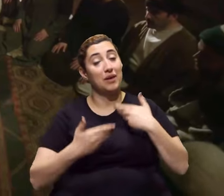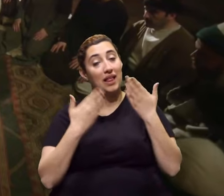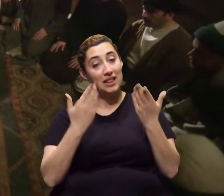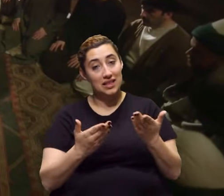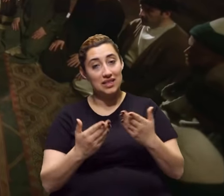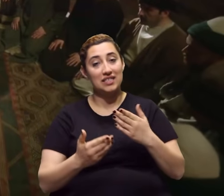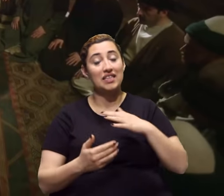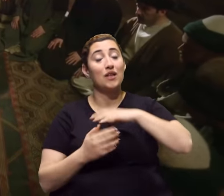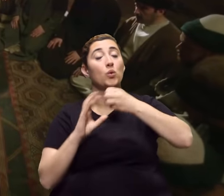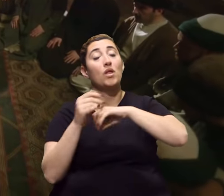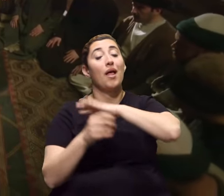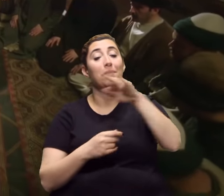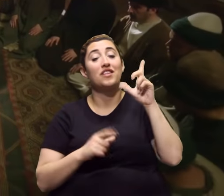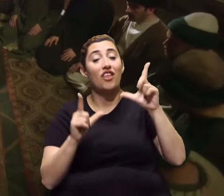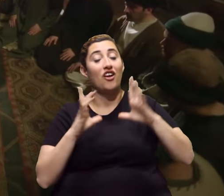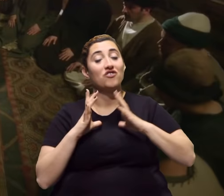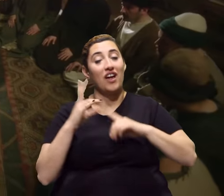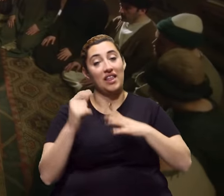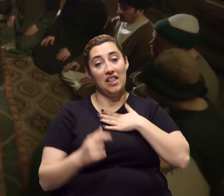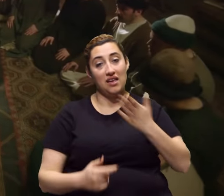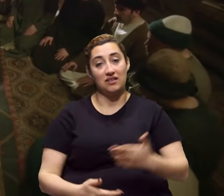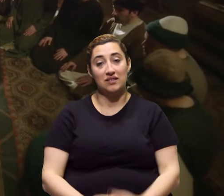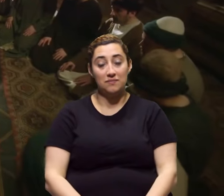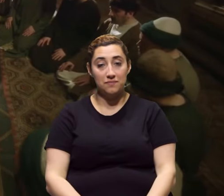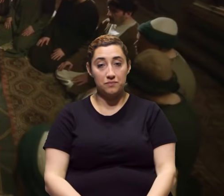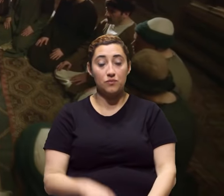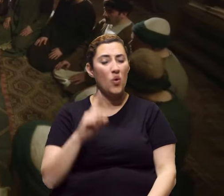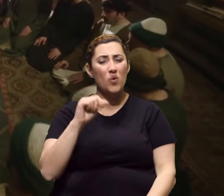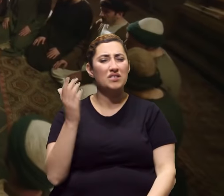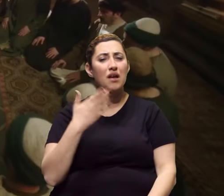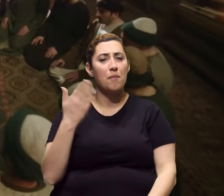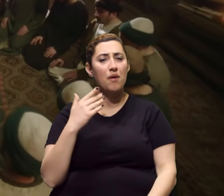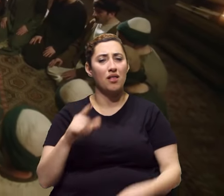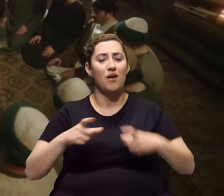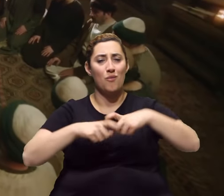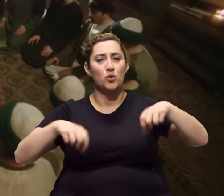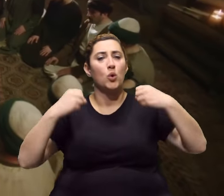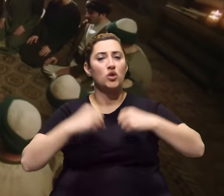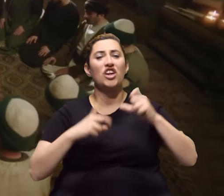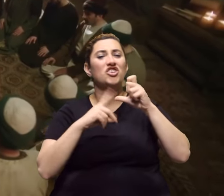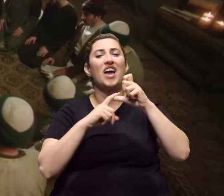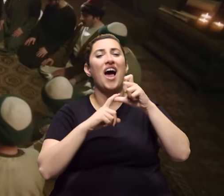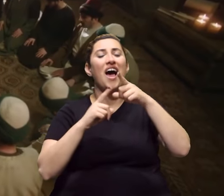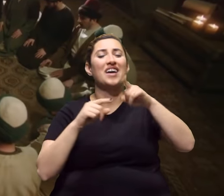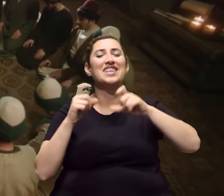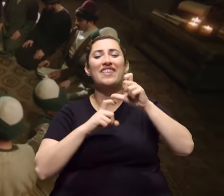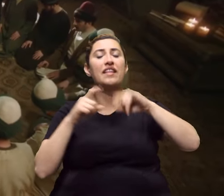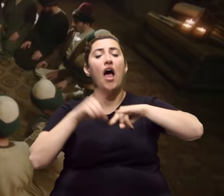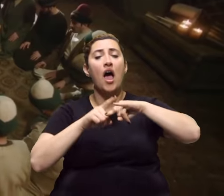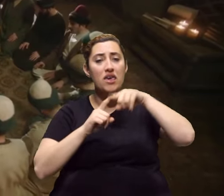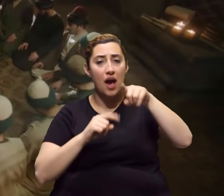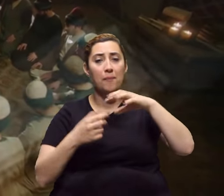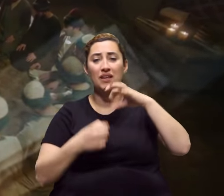Hizmetinize cihan muhtaç İlyas'ım. O vakitler posta oturan Şeyh Sadreddin Hayyami Hazret,